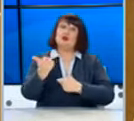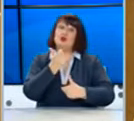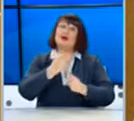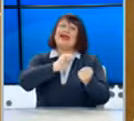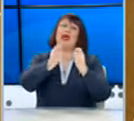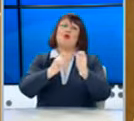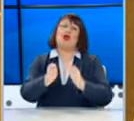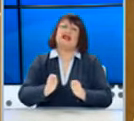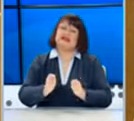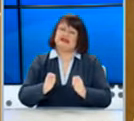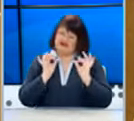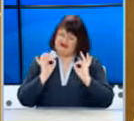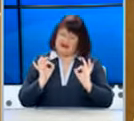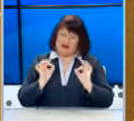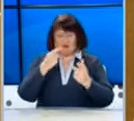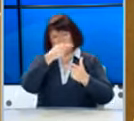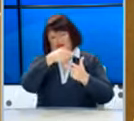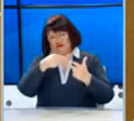αποκατάσταση.